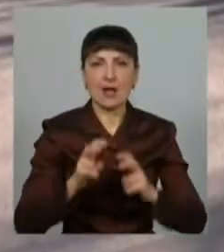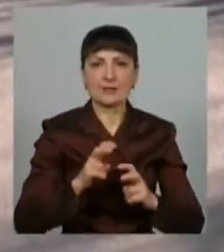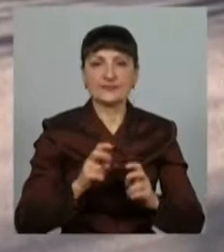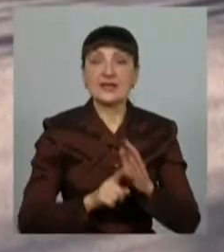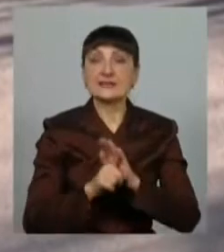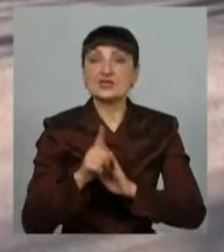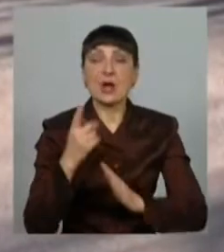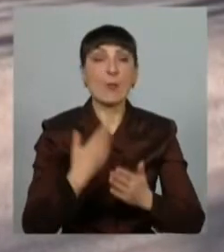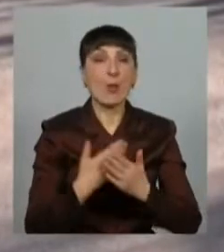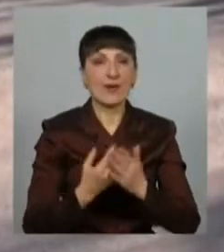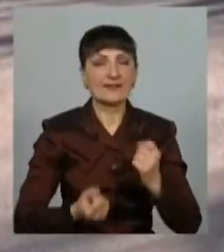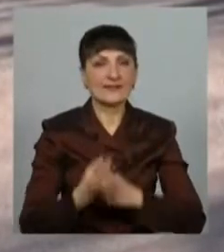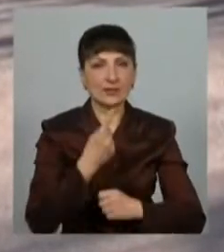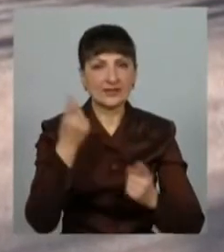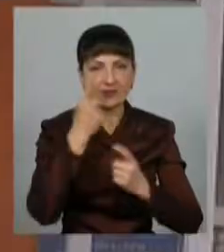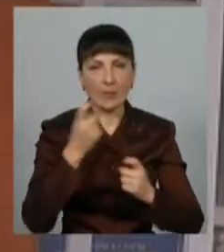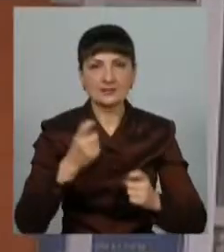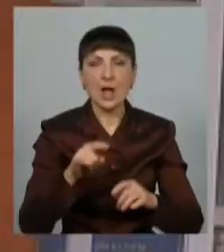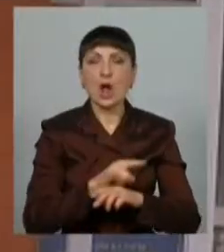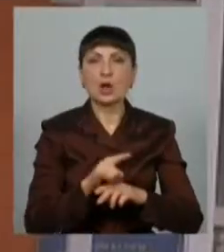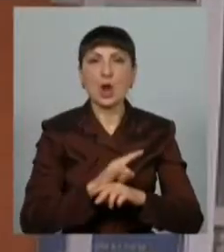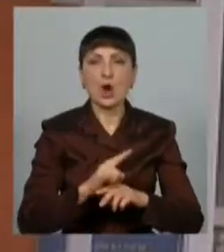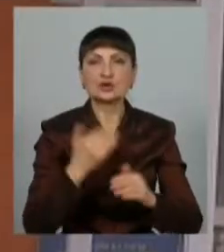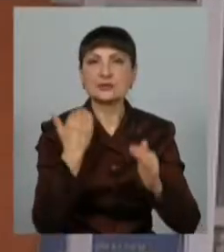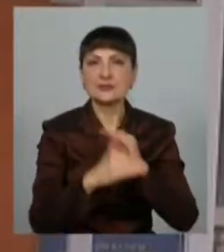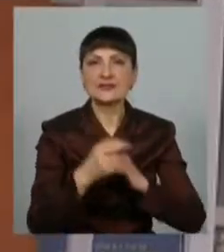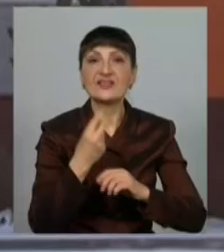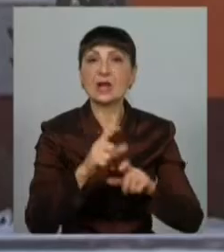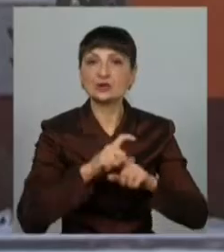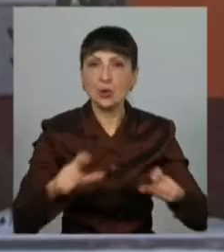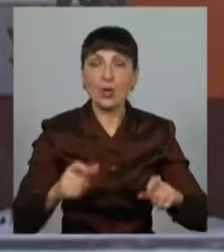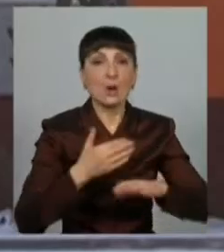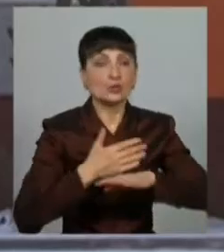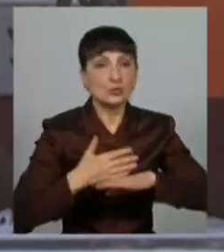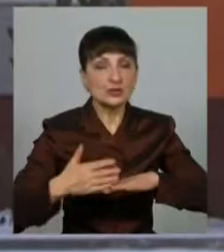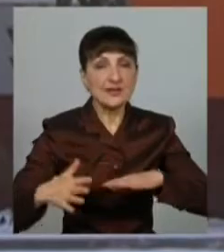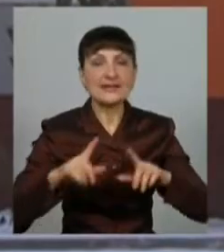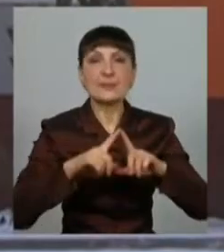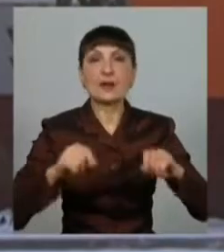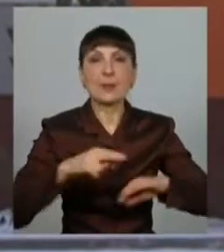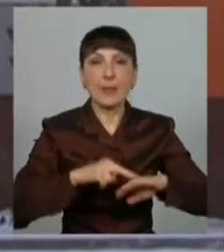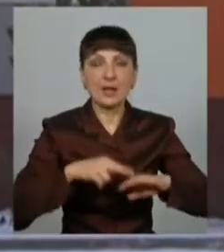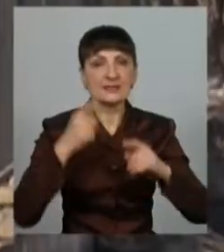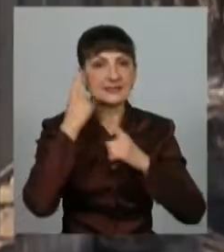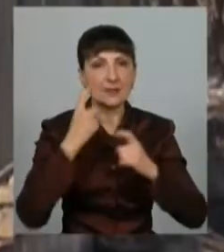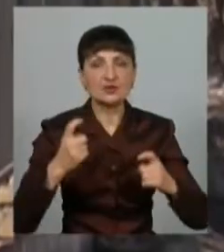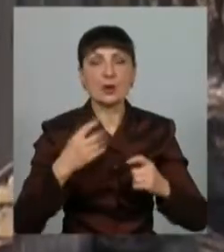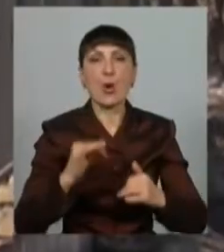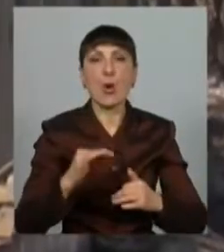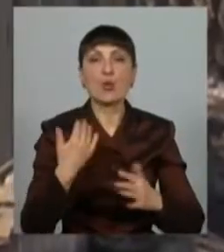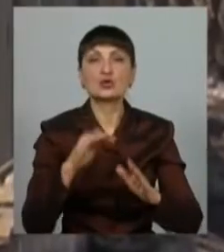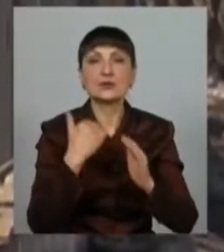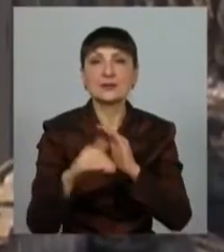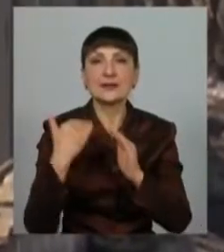Изначально появилась информация, что лжетеррорист сообщил о 12 школах. Но спустя несколько часов в департаменте полиции сообщили о якобы